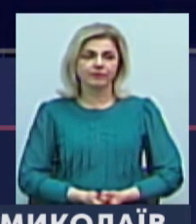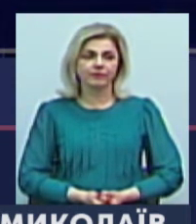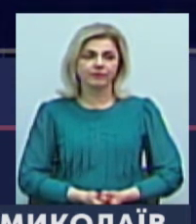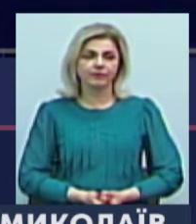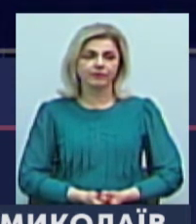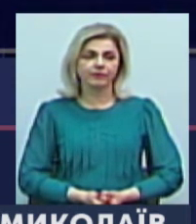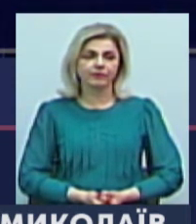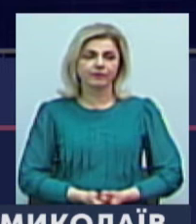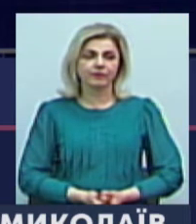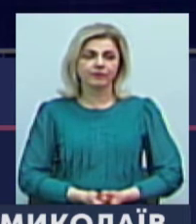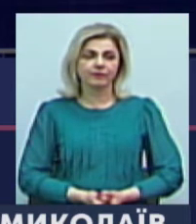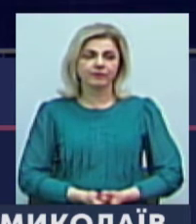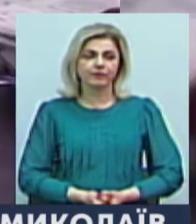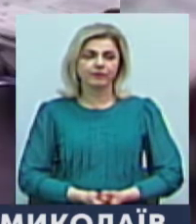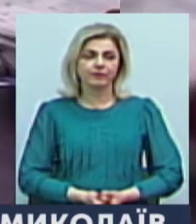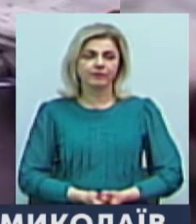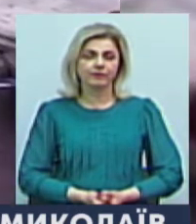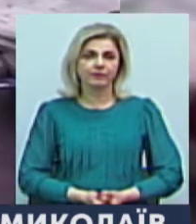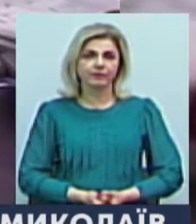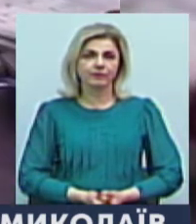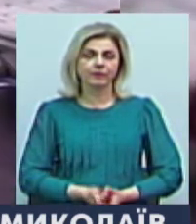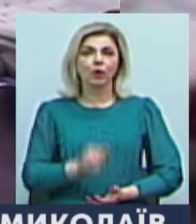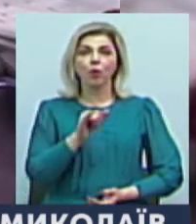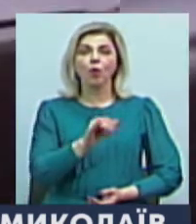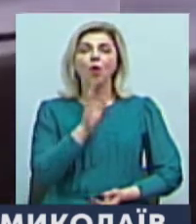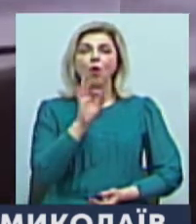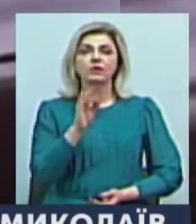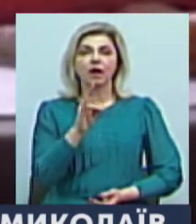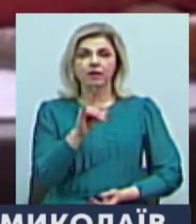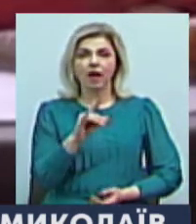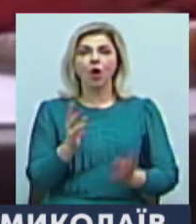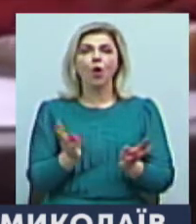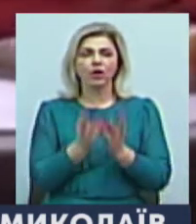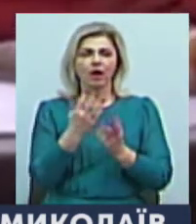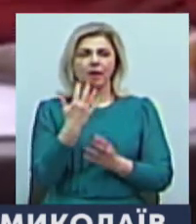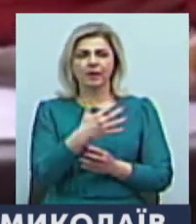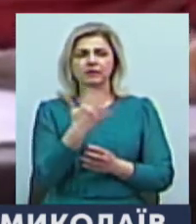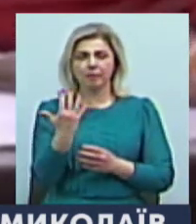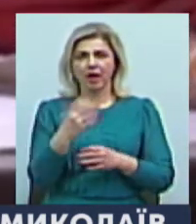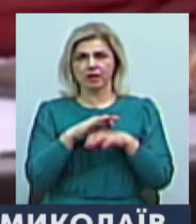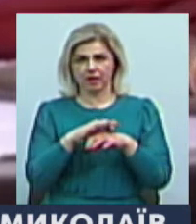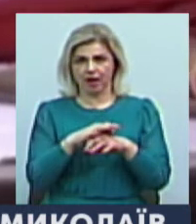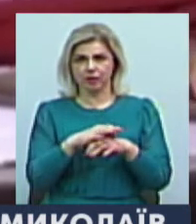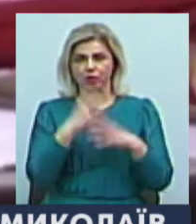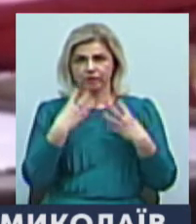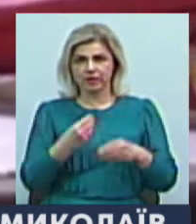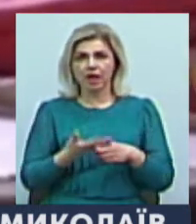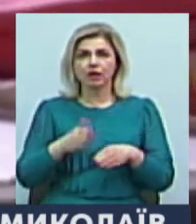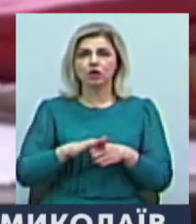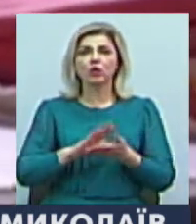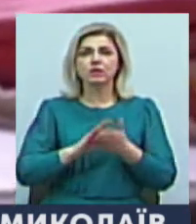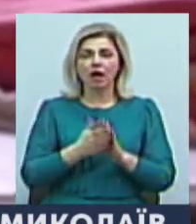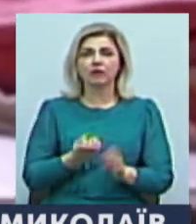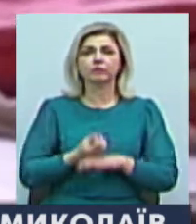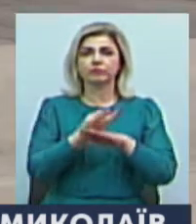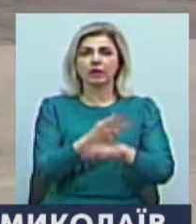допомогти матеріальним місцем. В Оксани Макаров горіло понад 55% поверхні тіла. У важкому стані дівчину